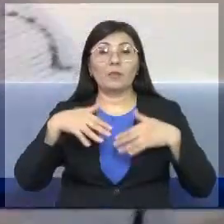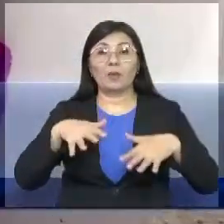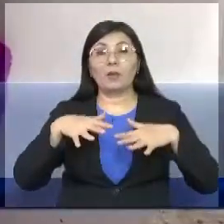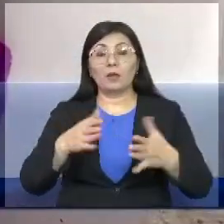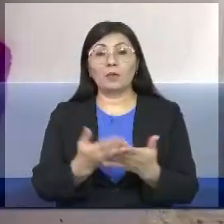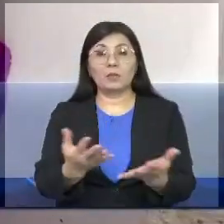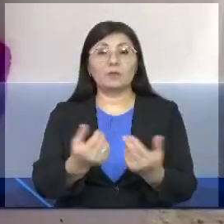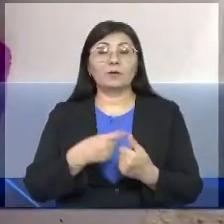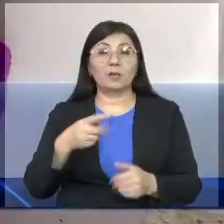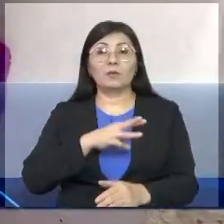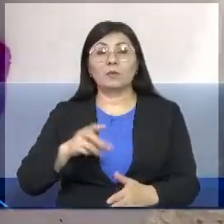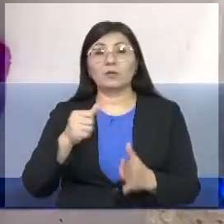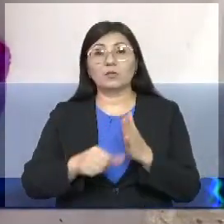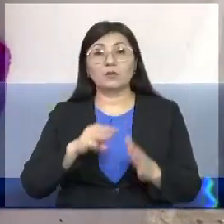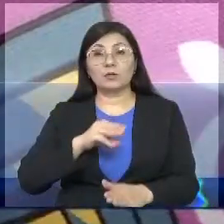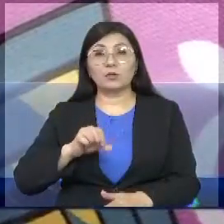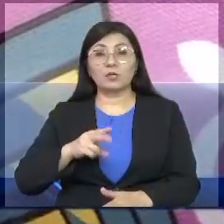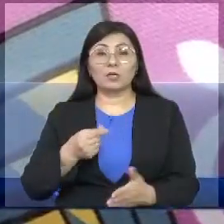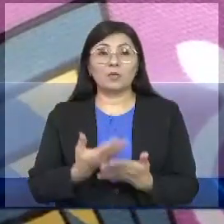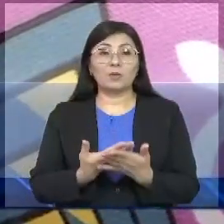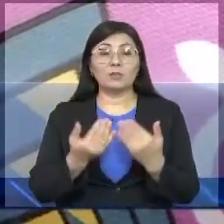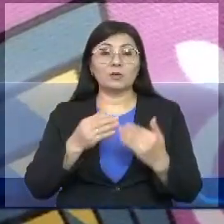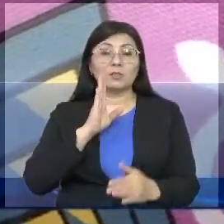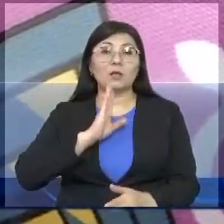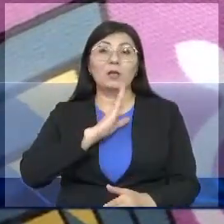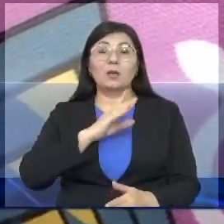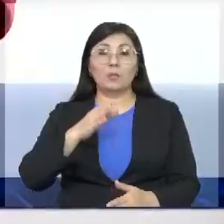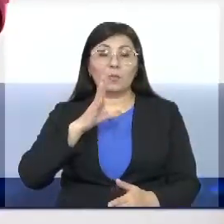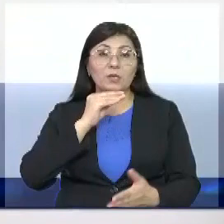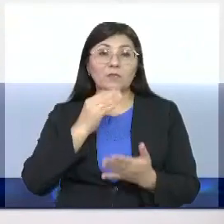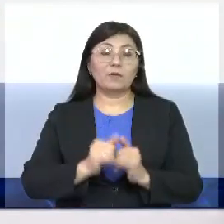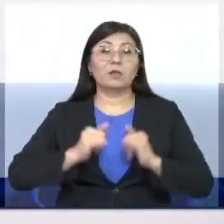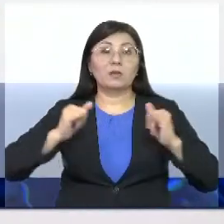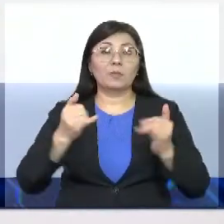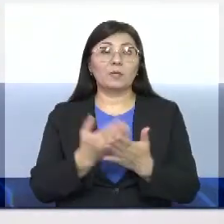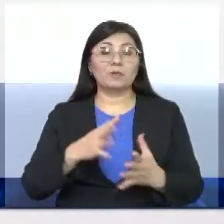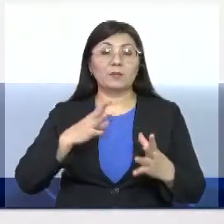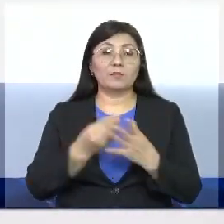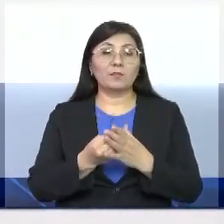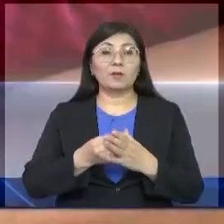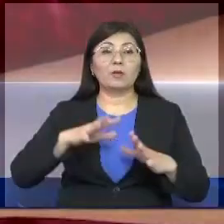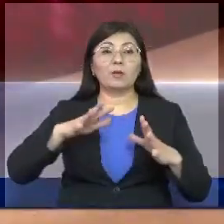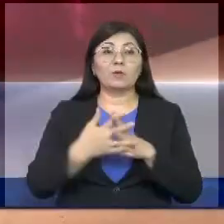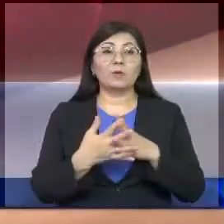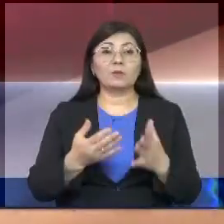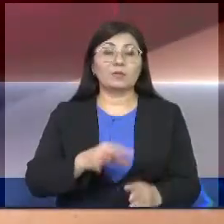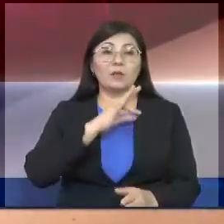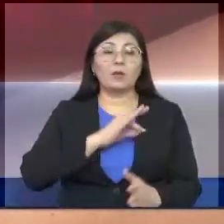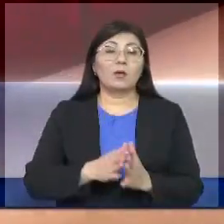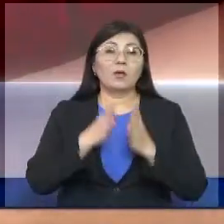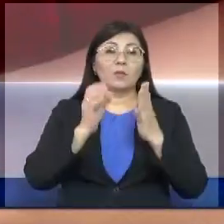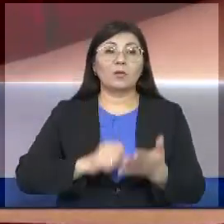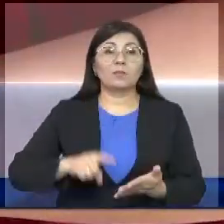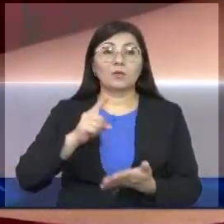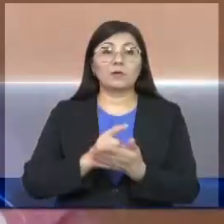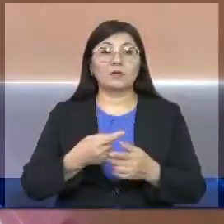проекта она получила 1 600 000 тенге. Сейчас женщина – успешная и узнаваемая бизнес-вумен в родном селе. Продукция пользуется большим спросом.